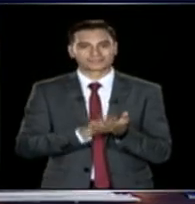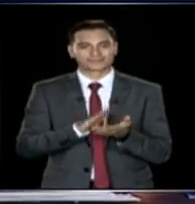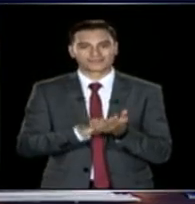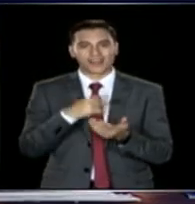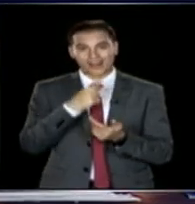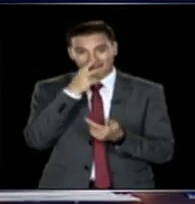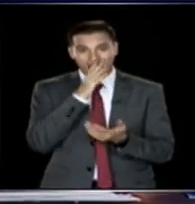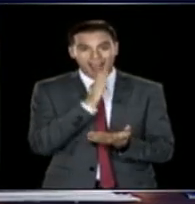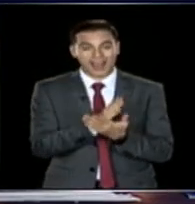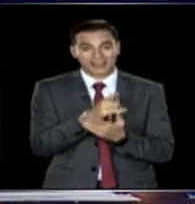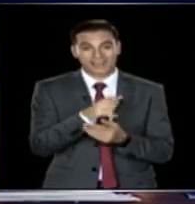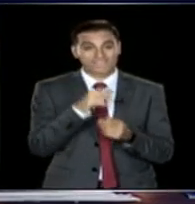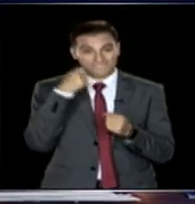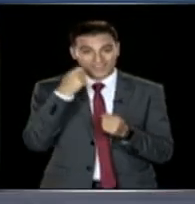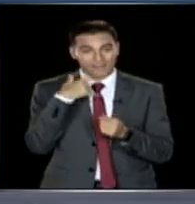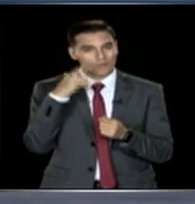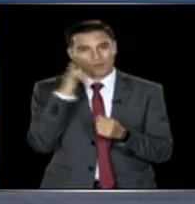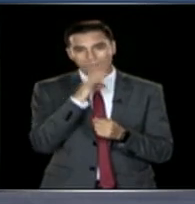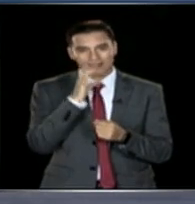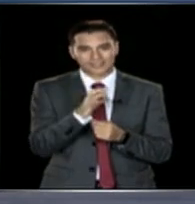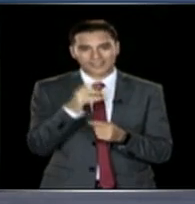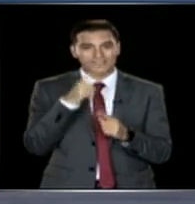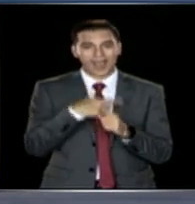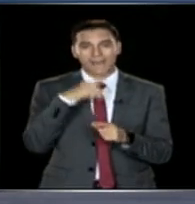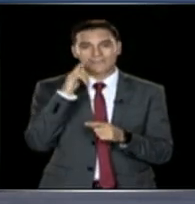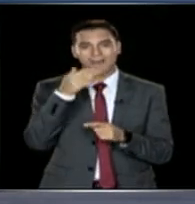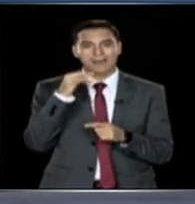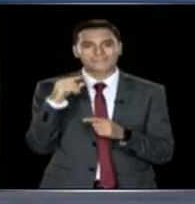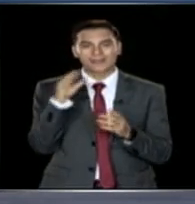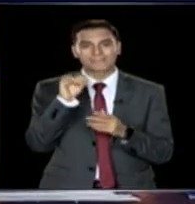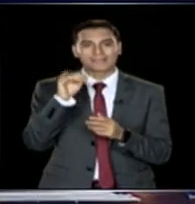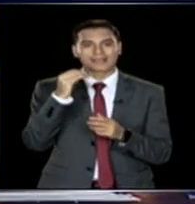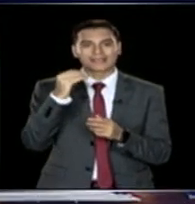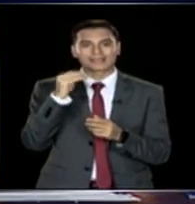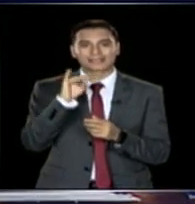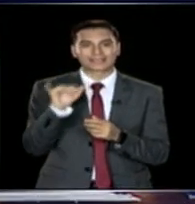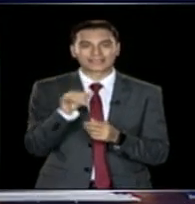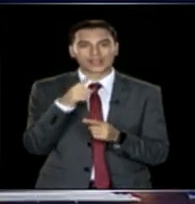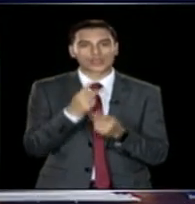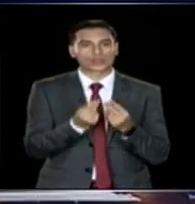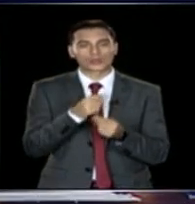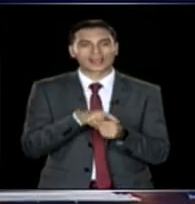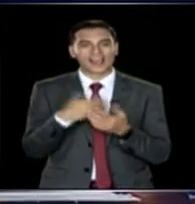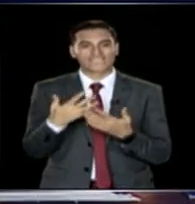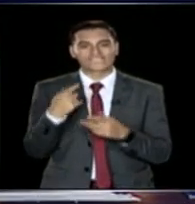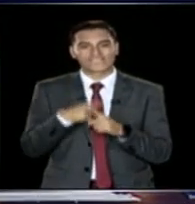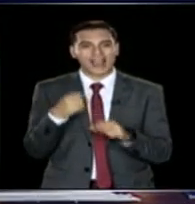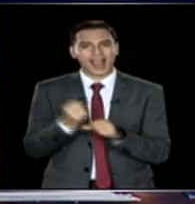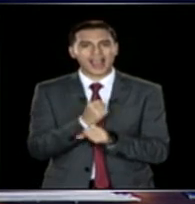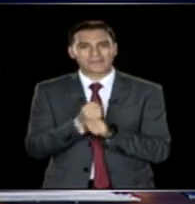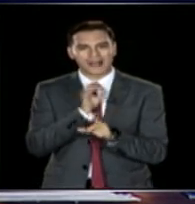الحقيقة الفيلم ده حلو، أنا بحبه قوي الحقيقة، وأنا بحب أحمد مكي جدا، دمه خفيف وبيقدم